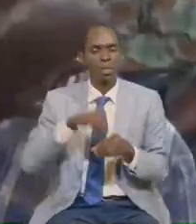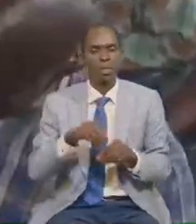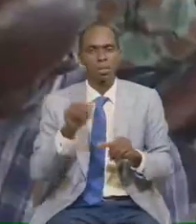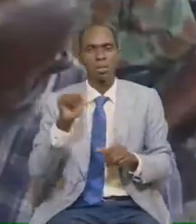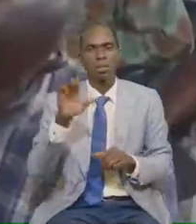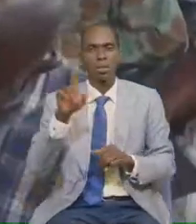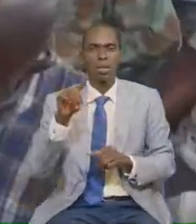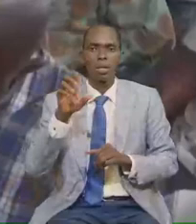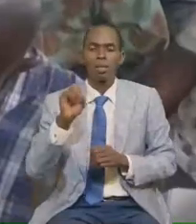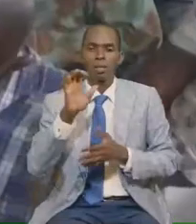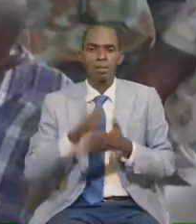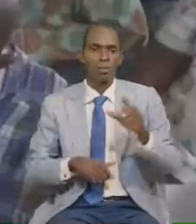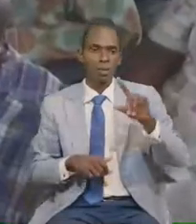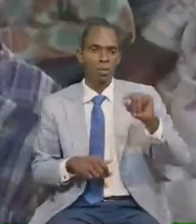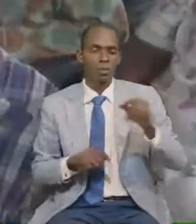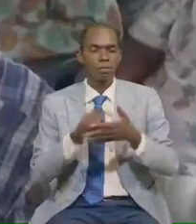23.